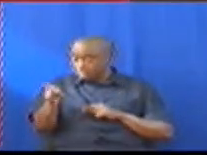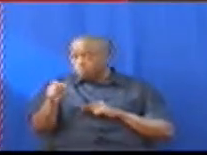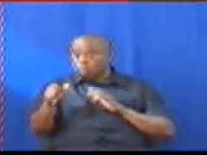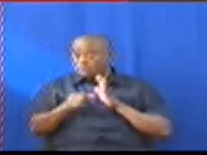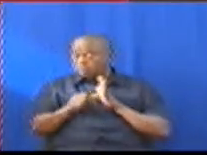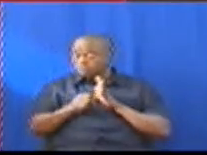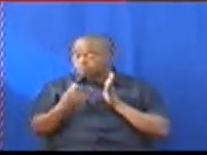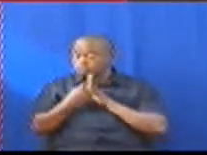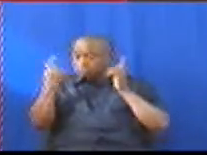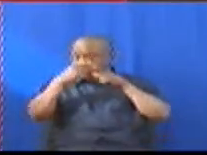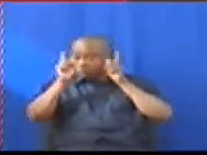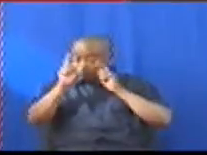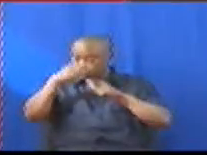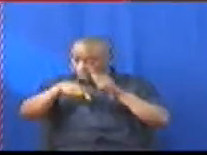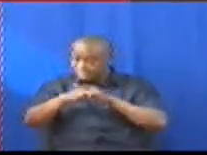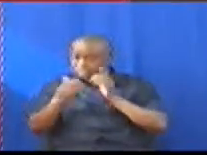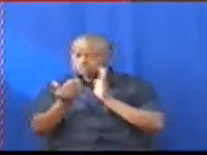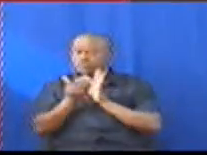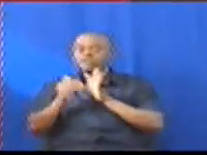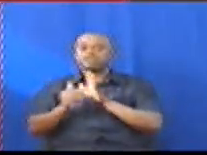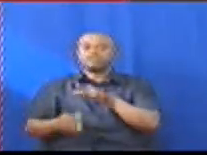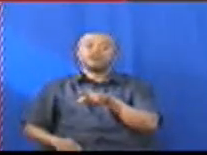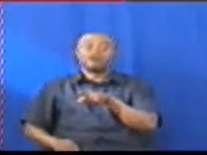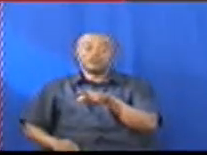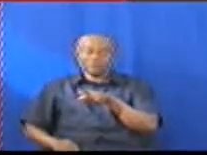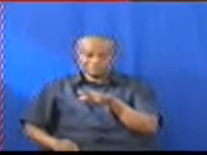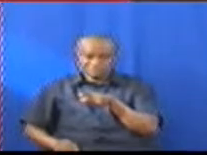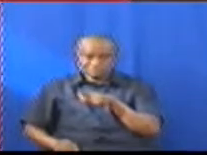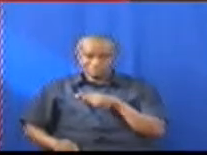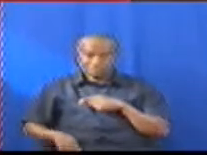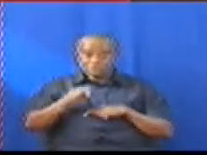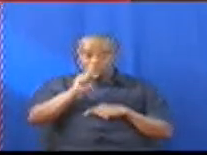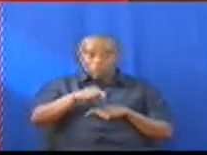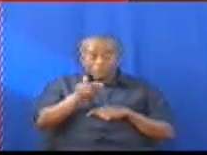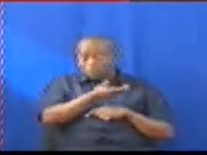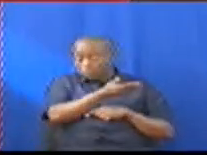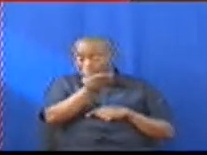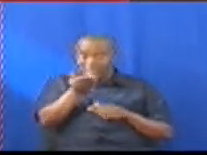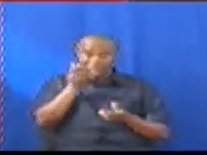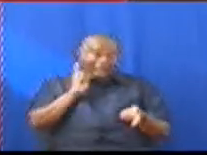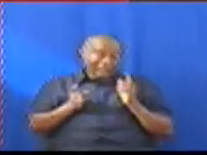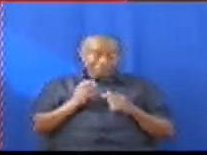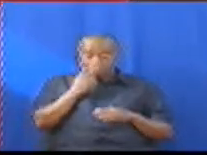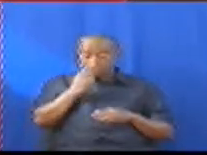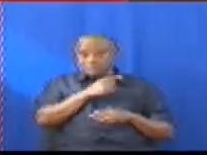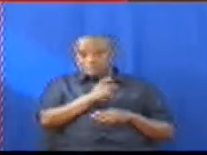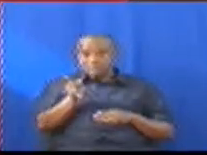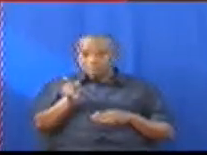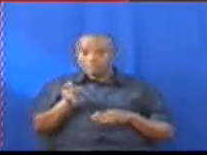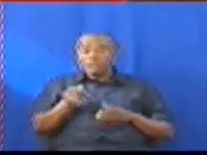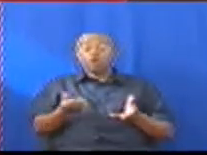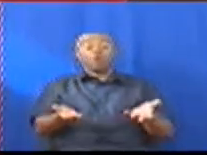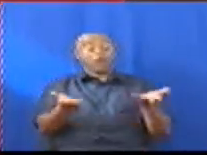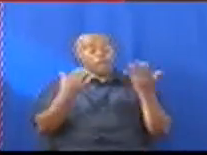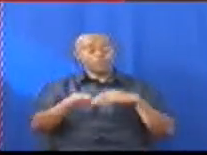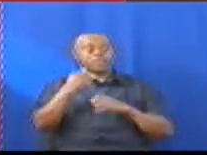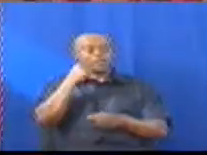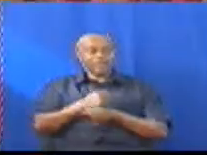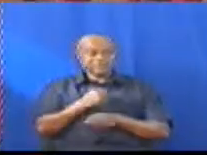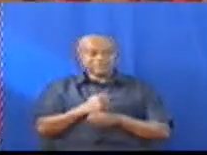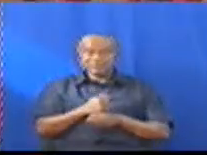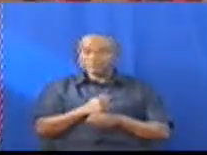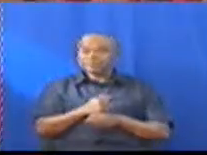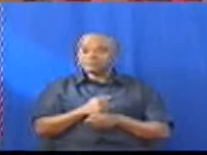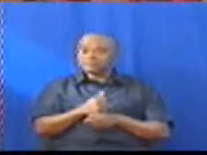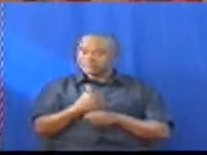school waende wakaendelee pale kwenye shule ya sheria, lakini wale ambao wamekuwa wameonekana kwamba sasa wanafaa kufanya kazi na kuwa exempted